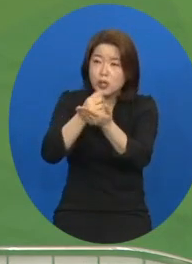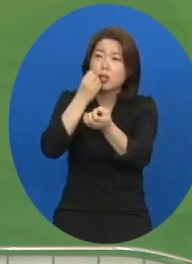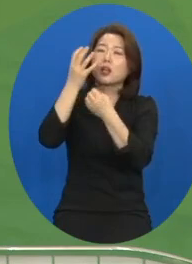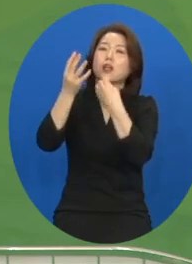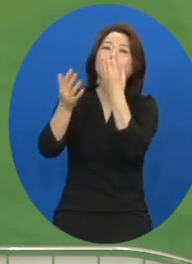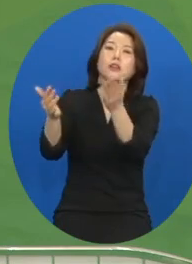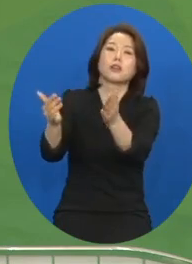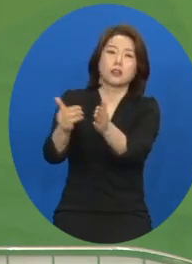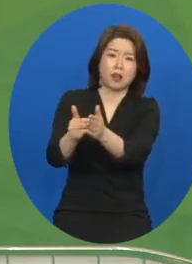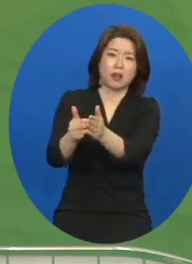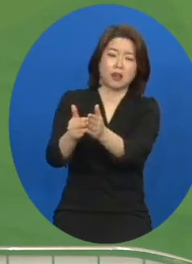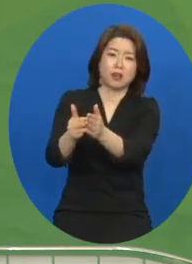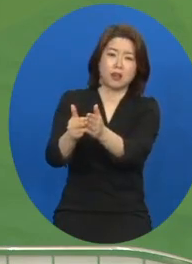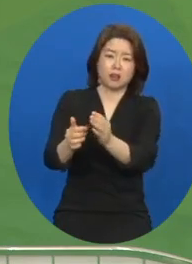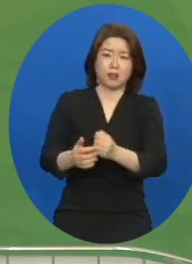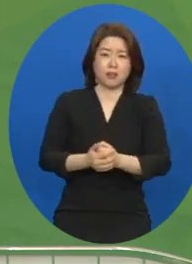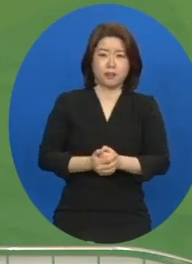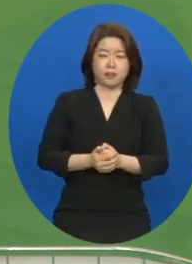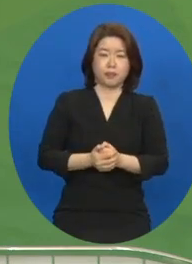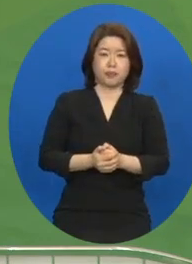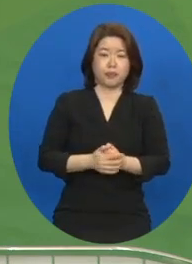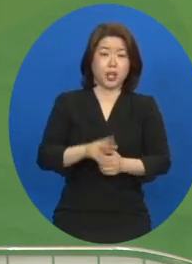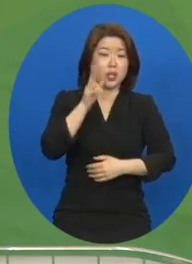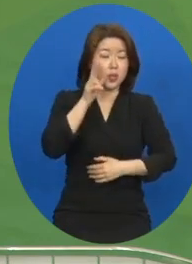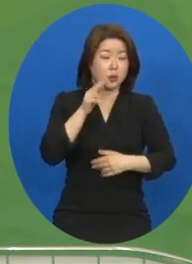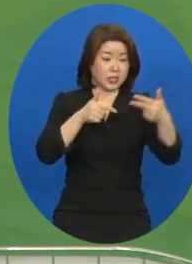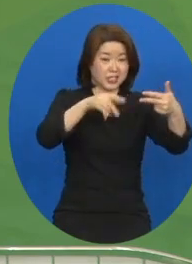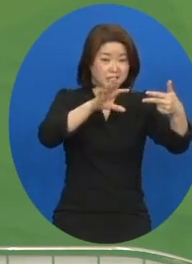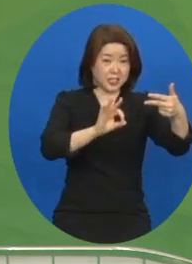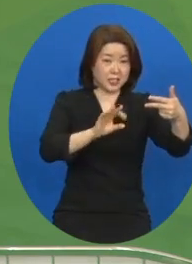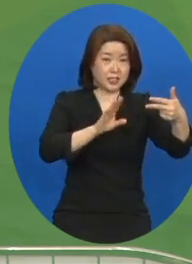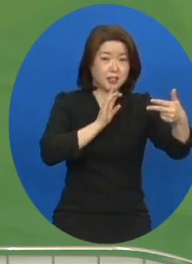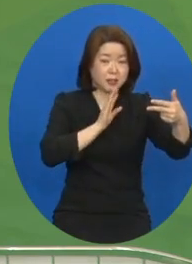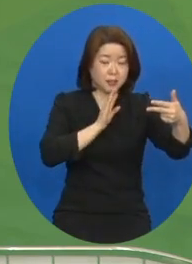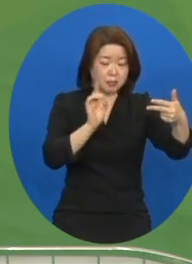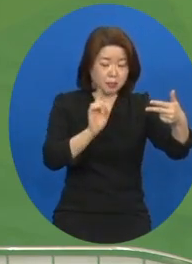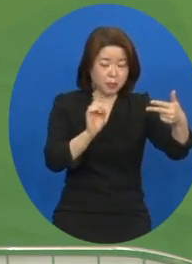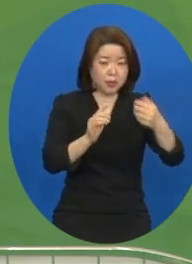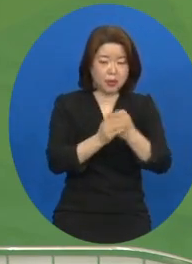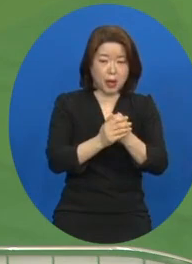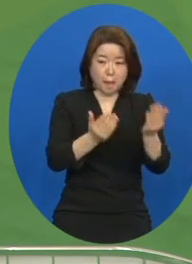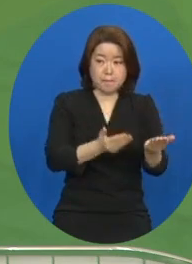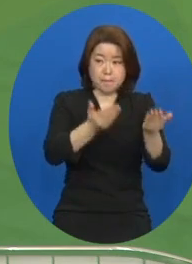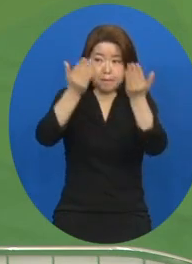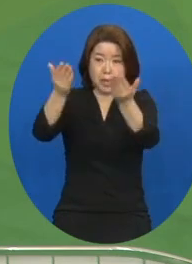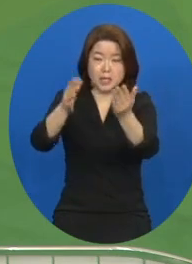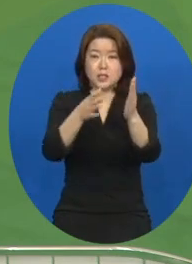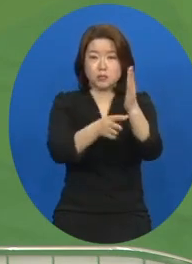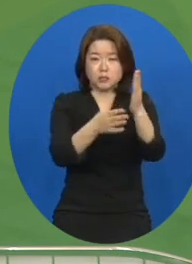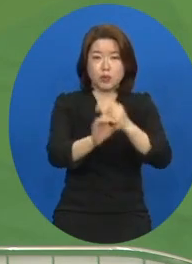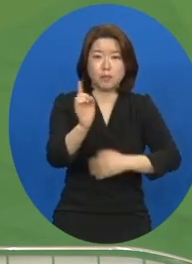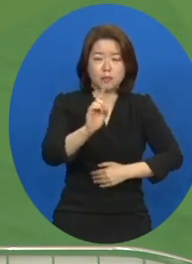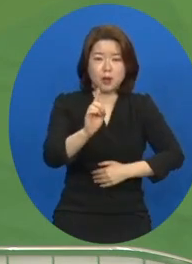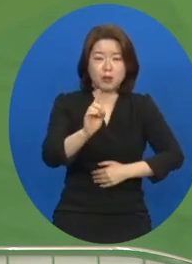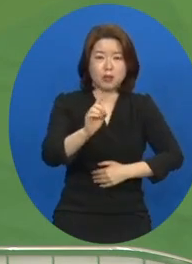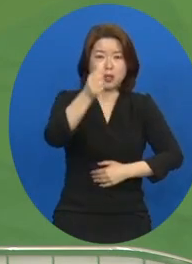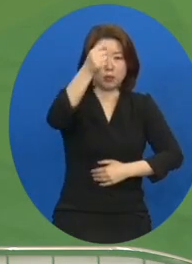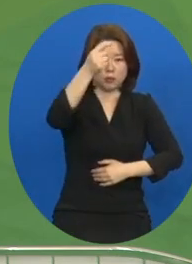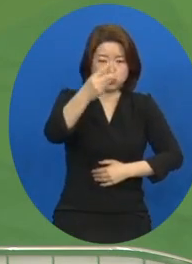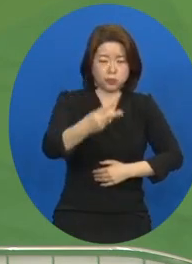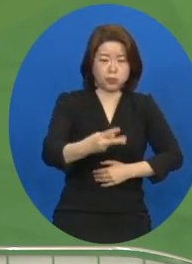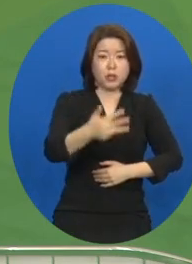했어요. 이 여호수아 7장에 보면 바친 물건이라는 말이 무려 8번이 반복이